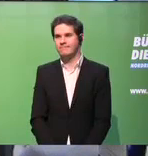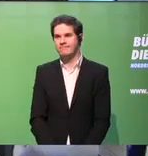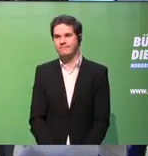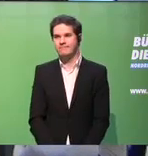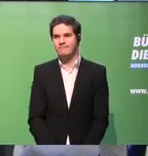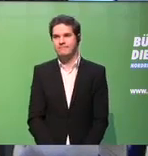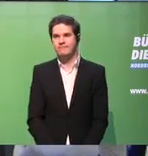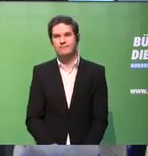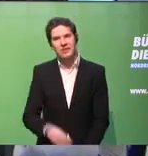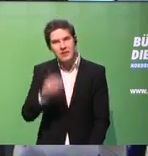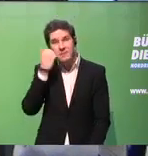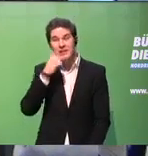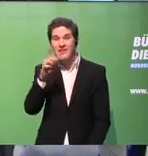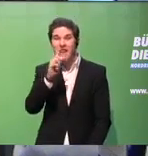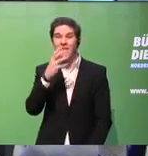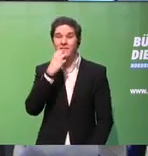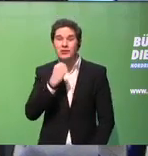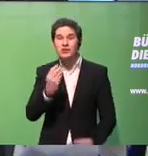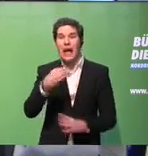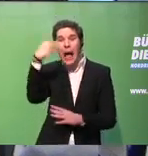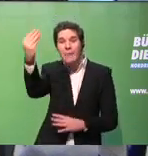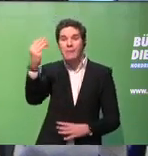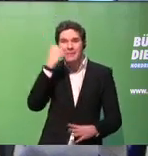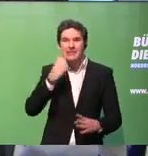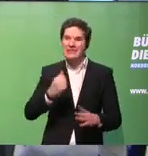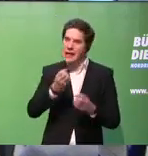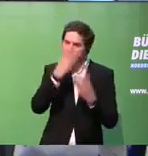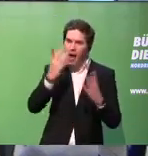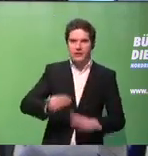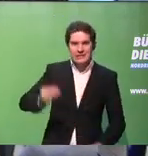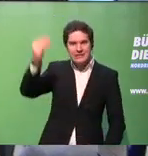haltet nochmal deutlich hoch, wo noch abgestimmt werden möchte,